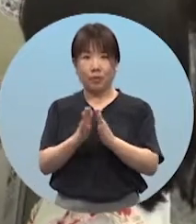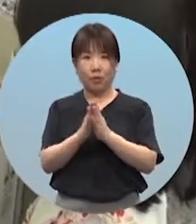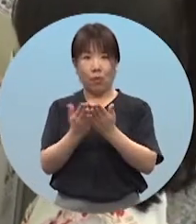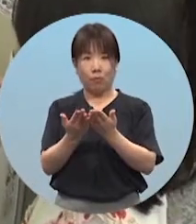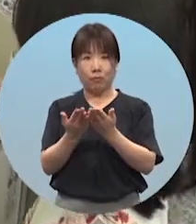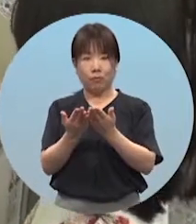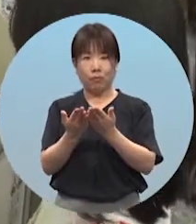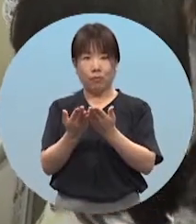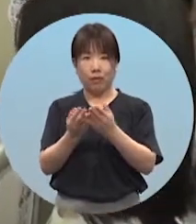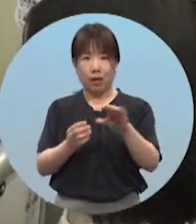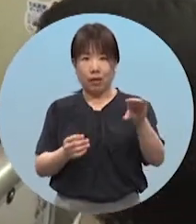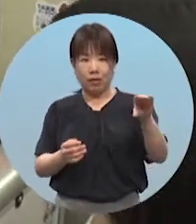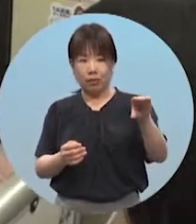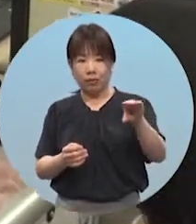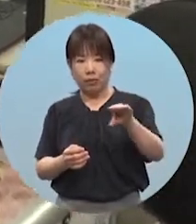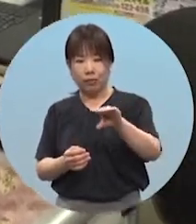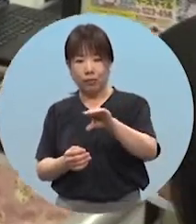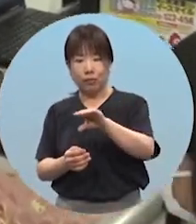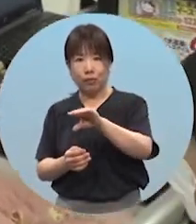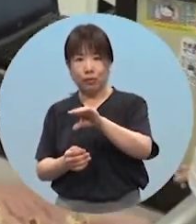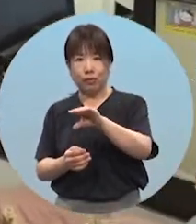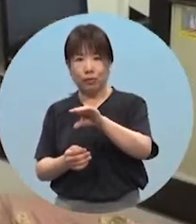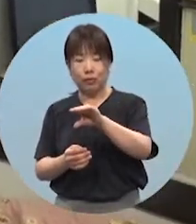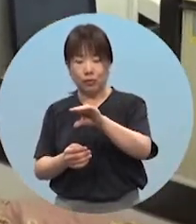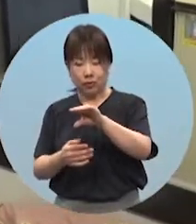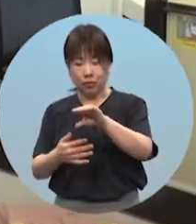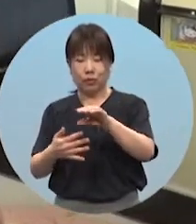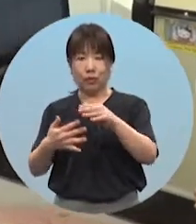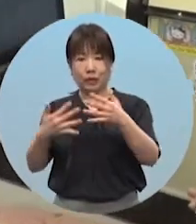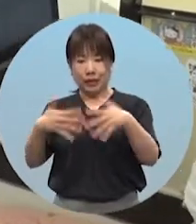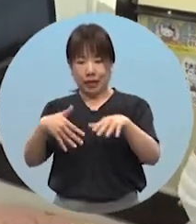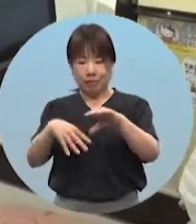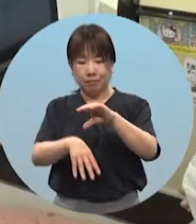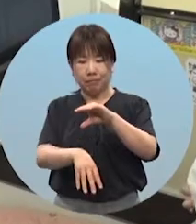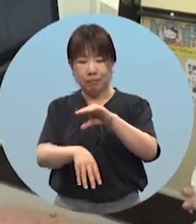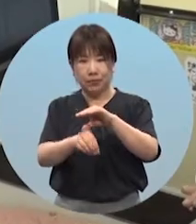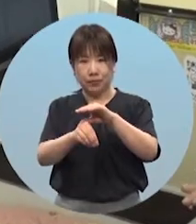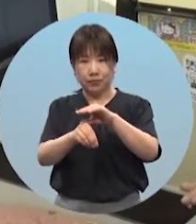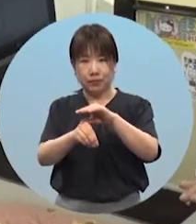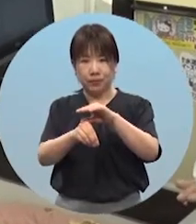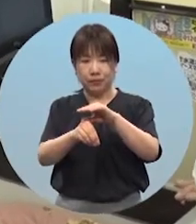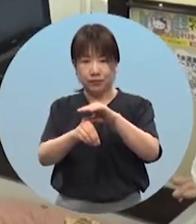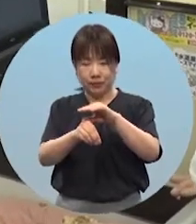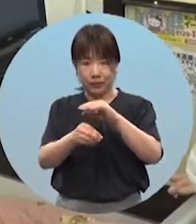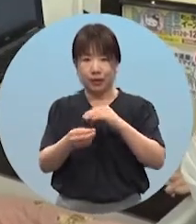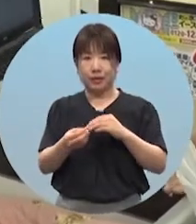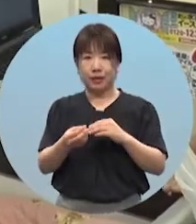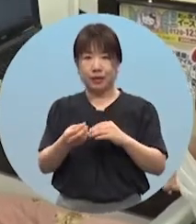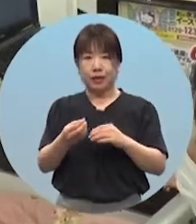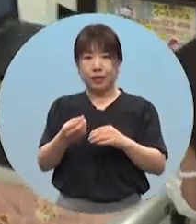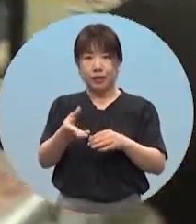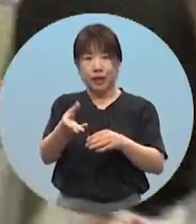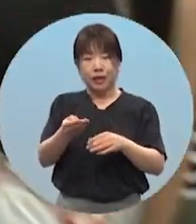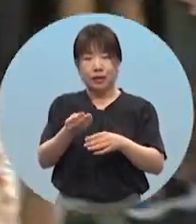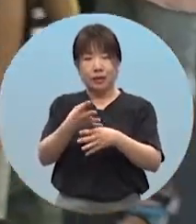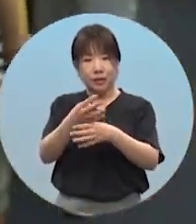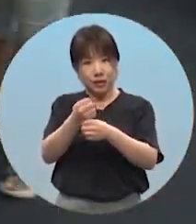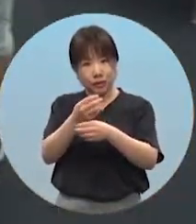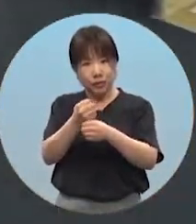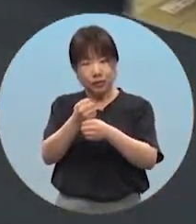ここがこう通過すると、これで返却処理されます。だ